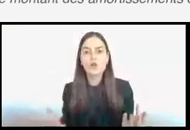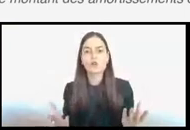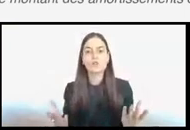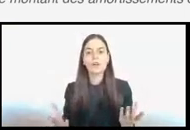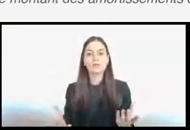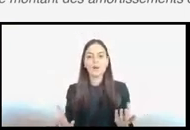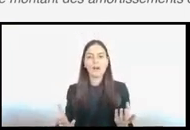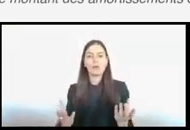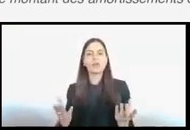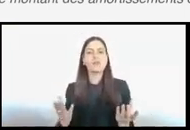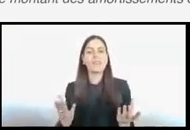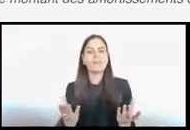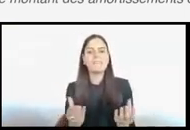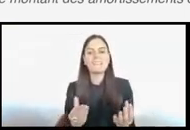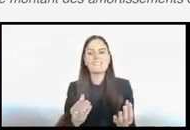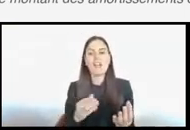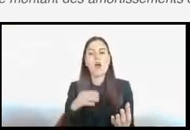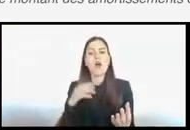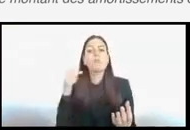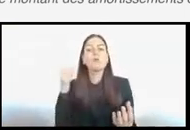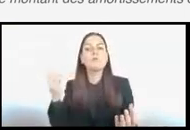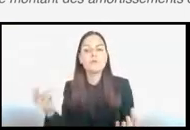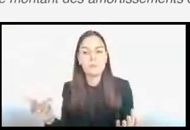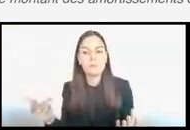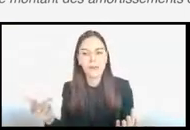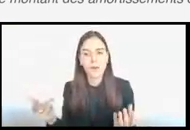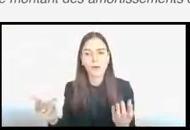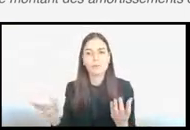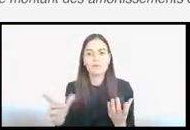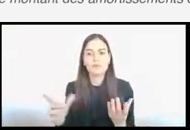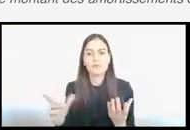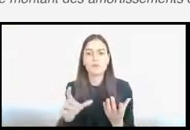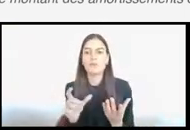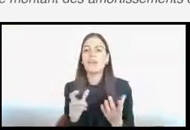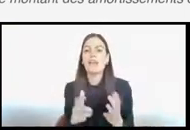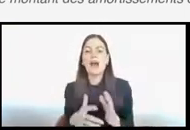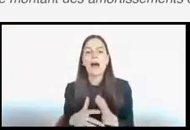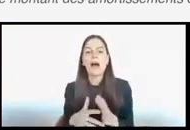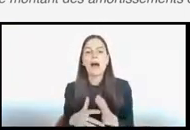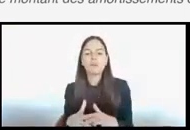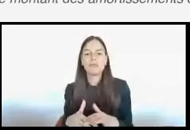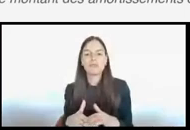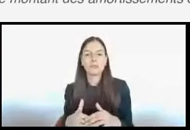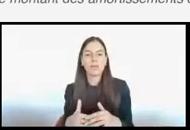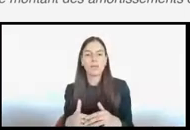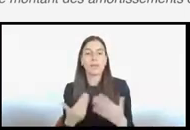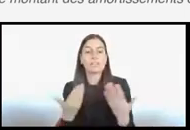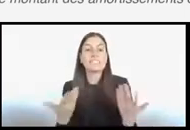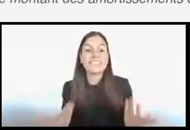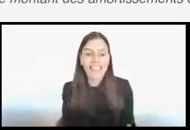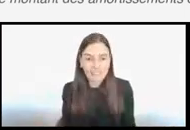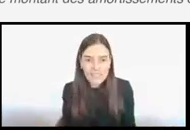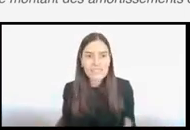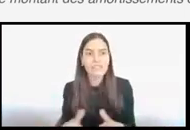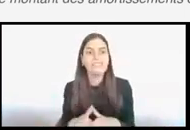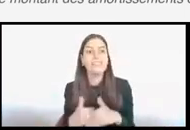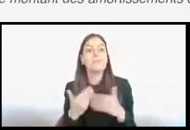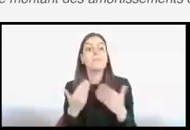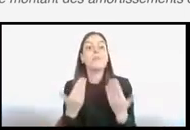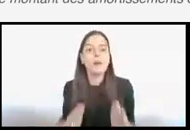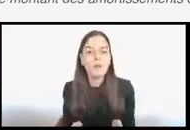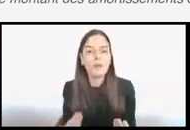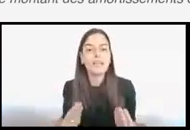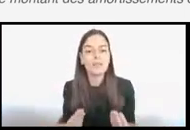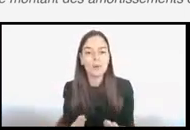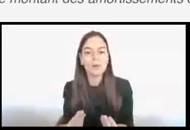bien, je vais avoir une rentabilité déjà un peu plus supérieure puisque je vais apporter ce qu'on appelle un service,